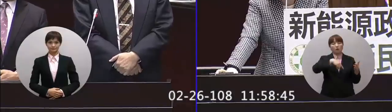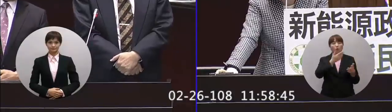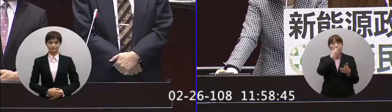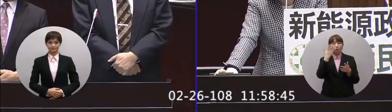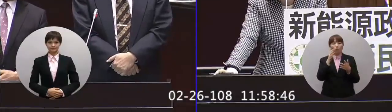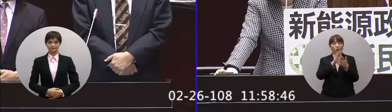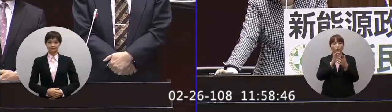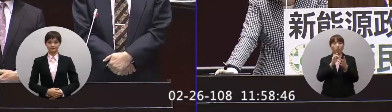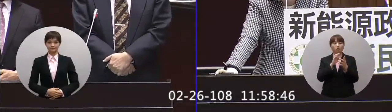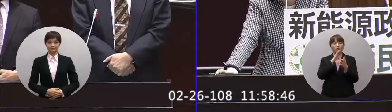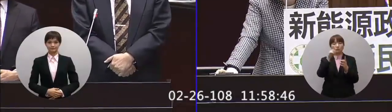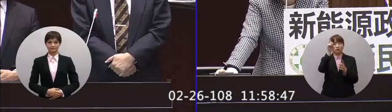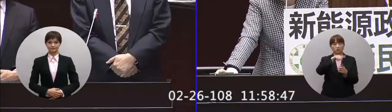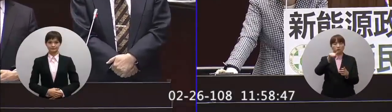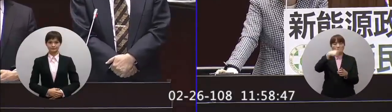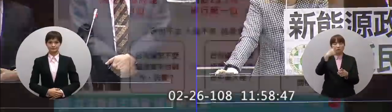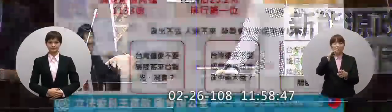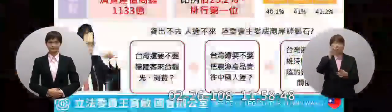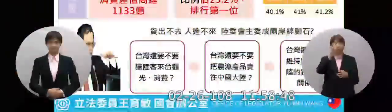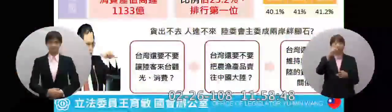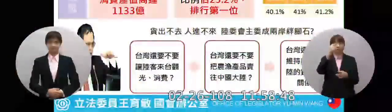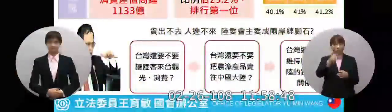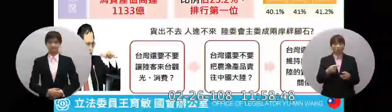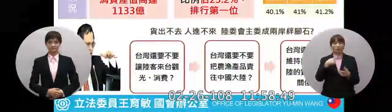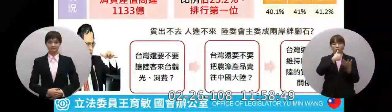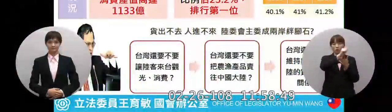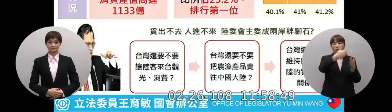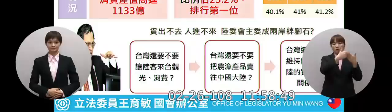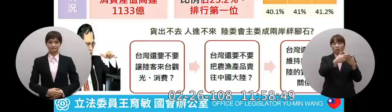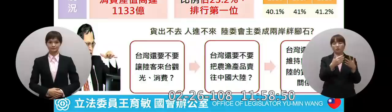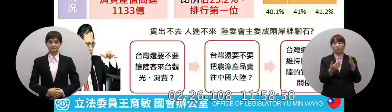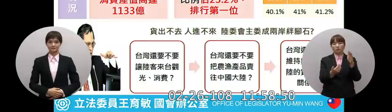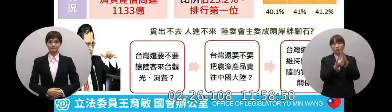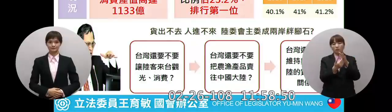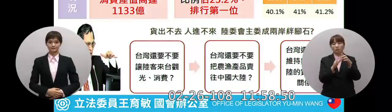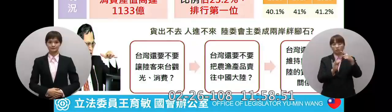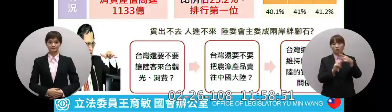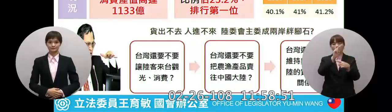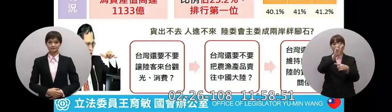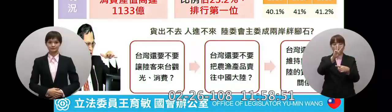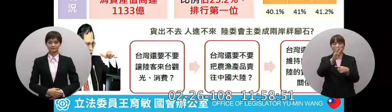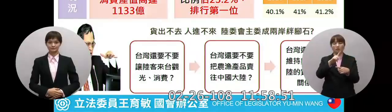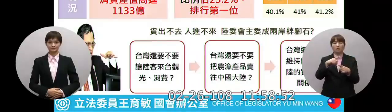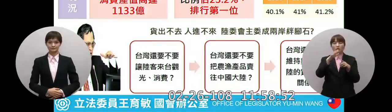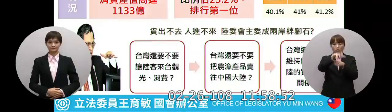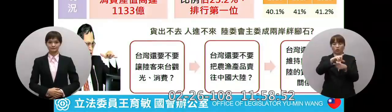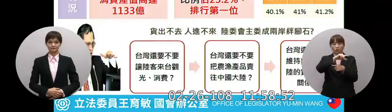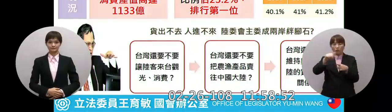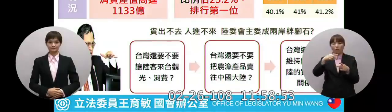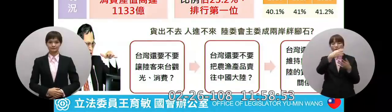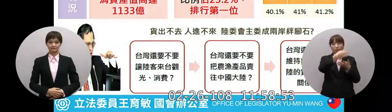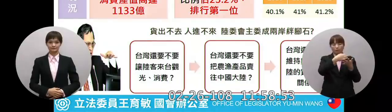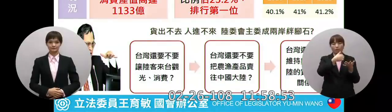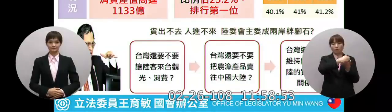是高达1133亿，我们出口到中国大陆的是高达23%，我们农产品卖出